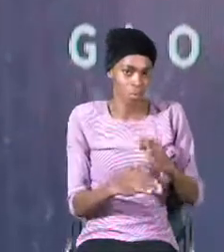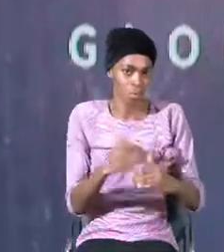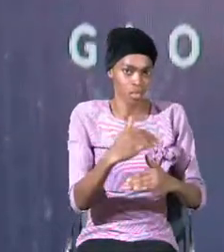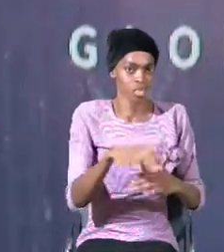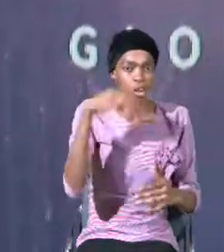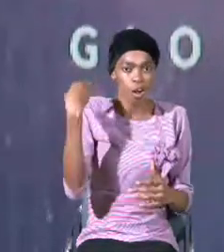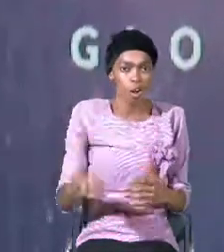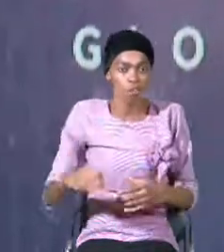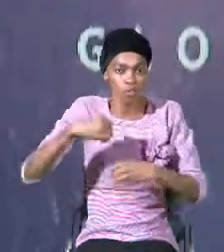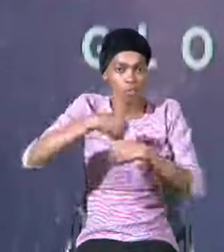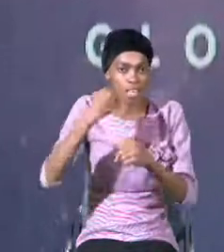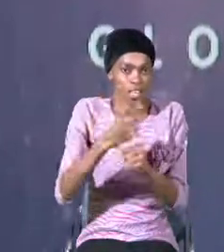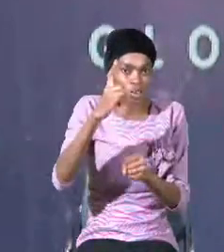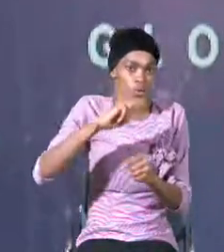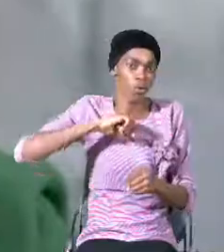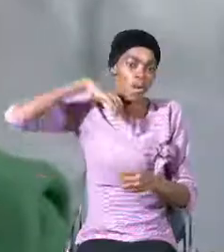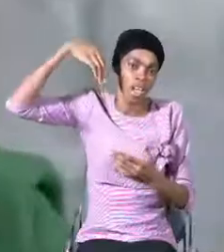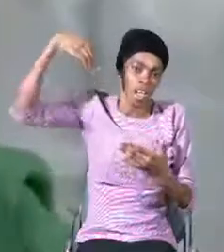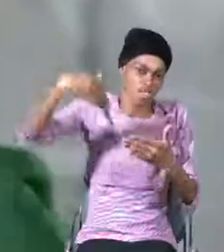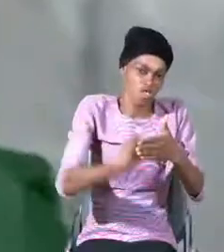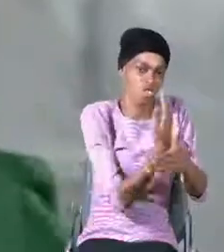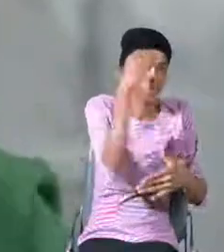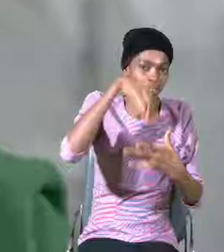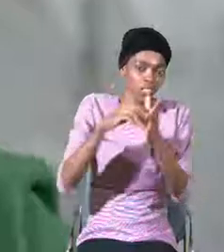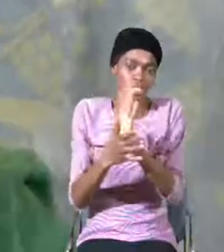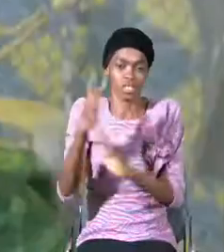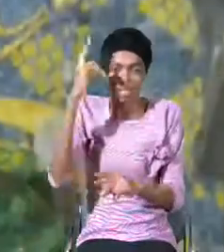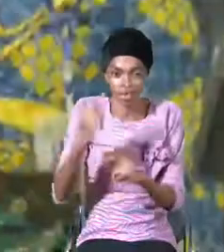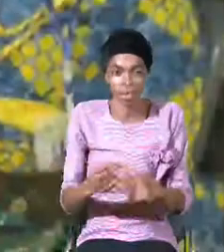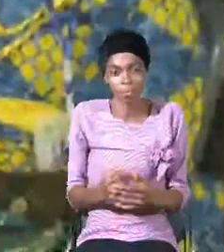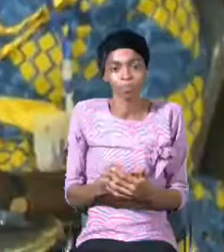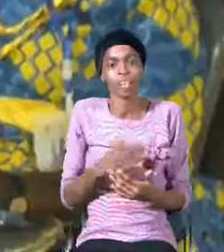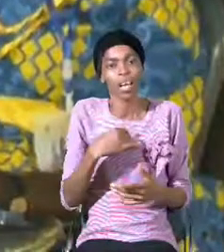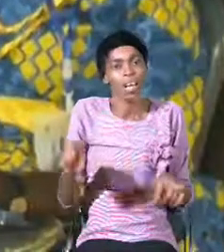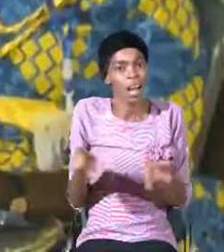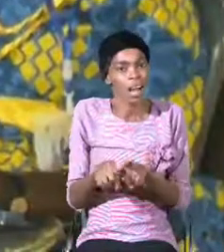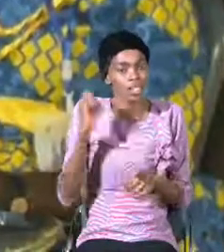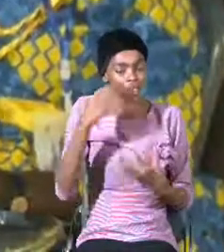tout va bien se passer pour que Dieu puisse vous remodeler au nom de Jésus.